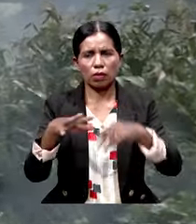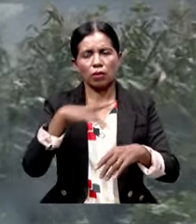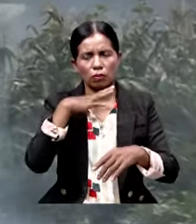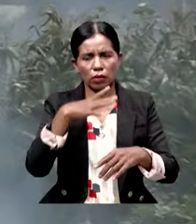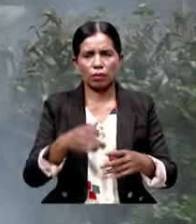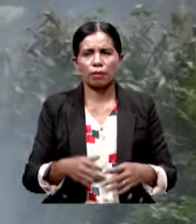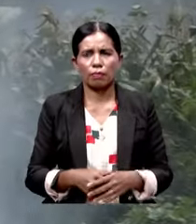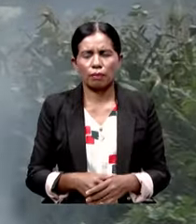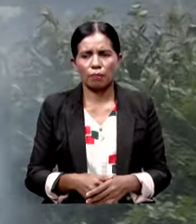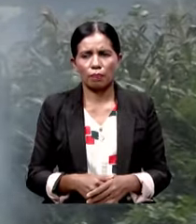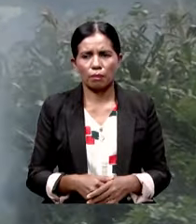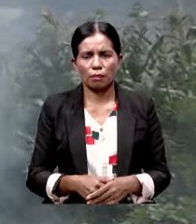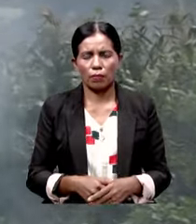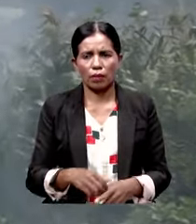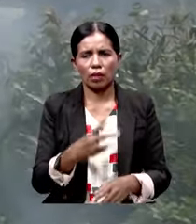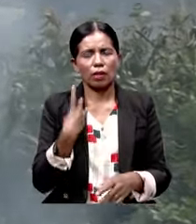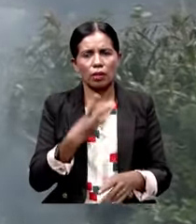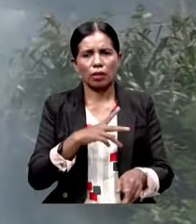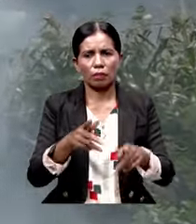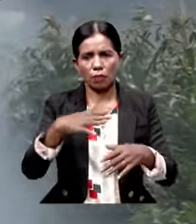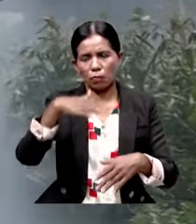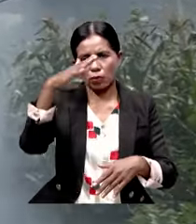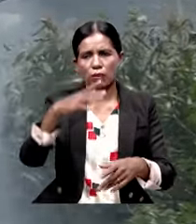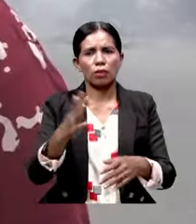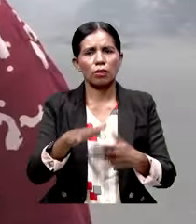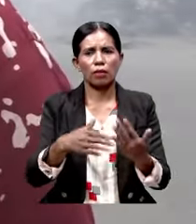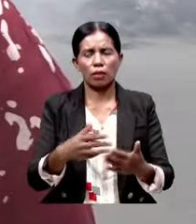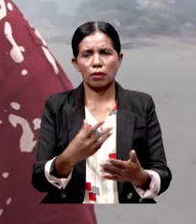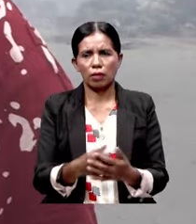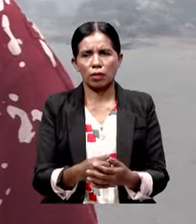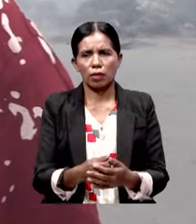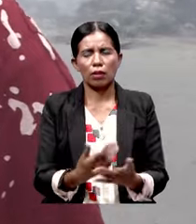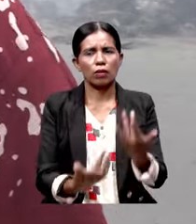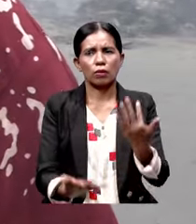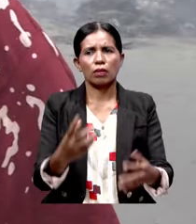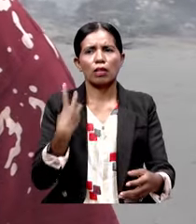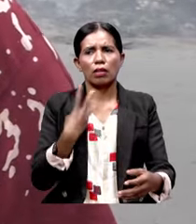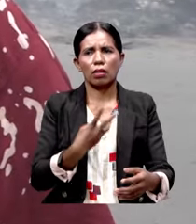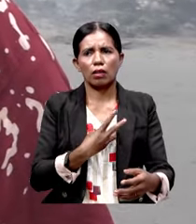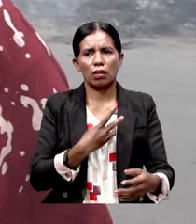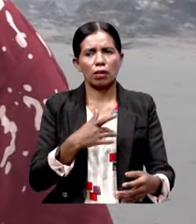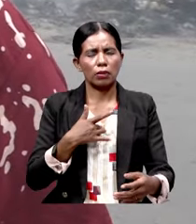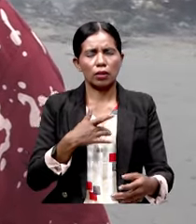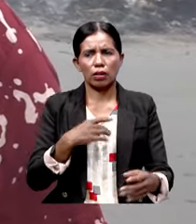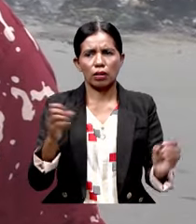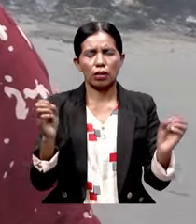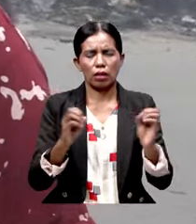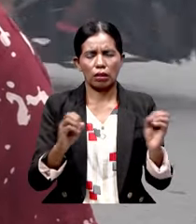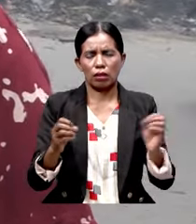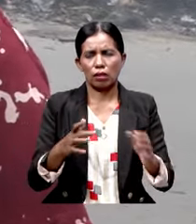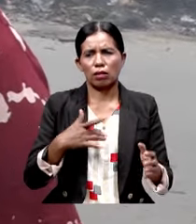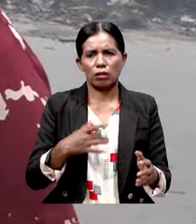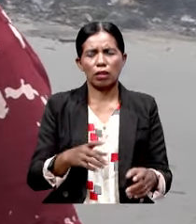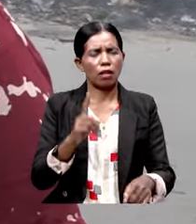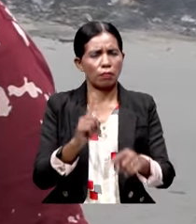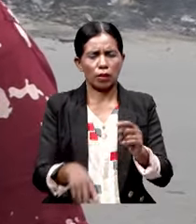moras moras bakik nomo ita botira ide ne ami mosa oing suna ane sane ne mosa ami am senti la tahang ni damau pa bori da